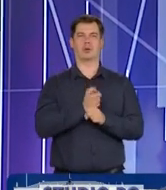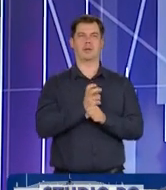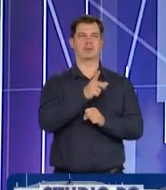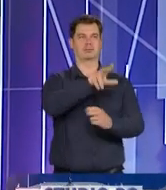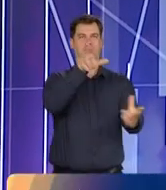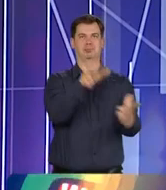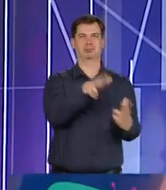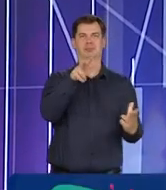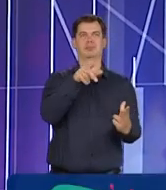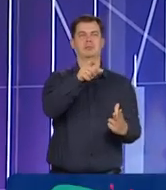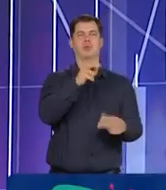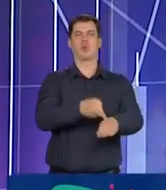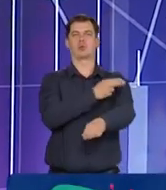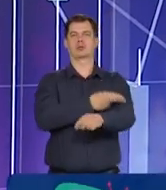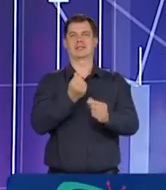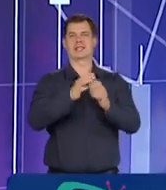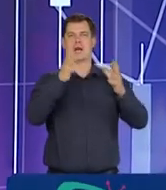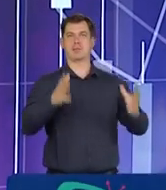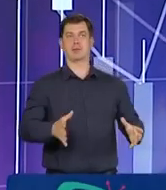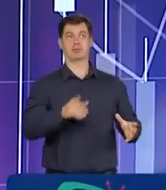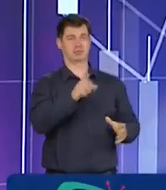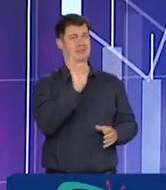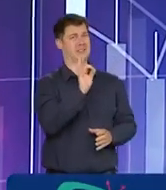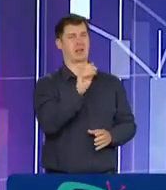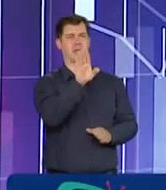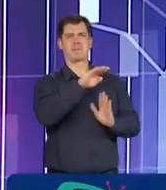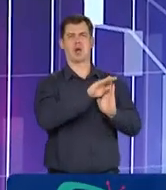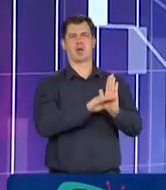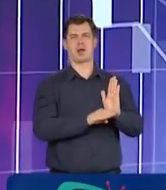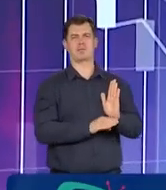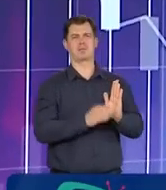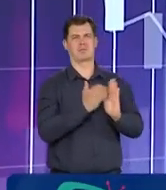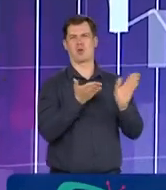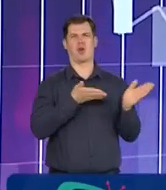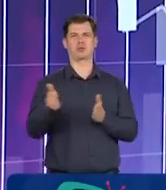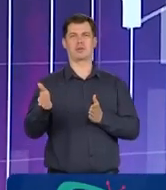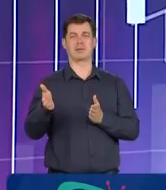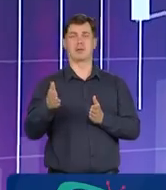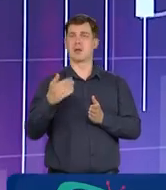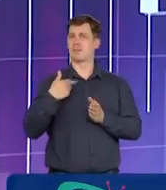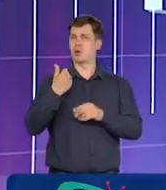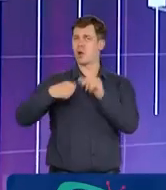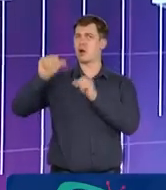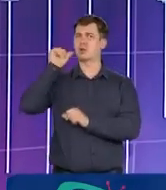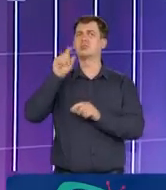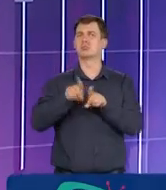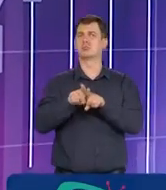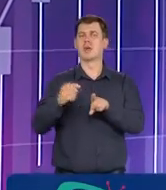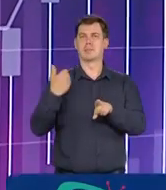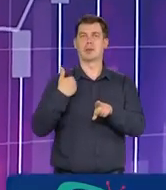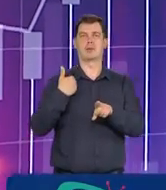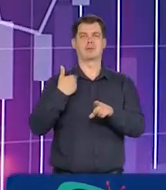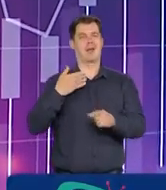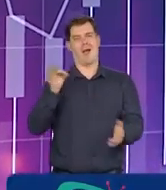zatwierdzone przez samą urzędu skarbowego specjalny program który już nie tylko w tym roku ale już wcześniej w ogóle doprowadzić do takiej sytuacji